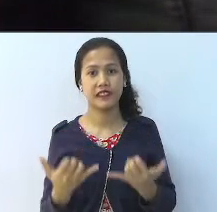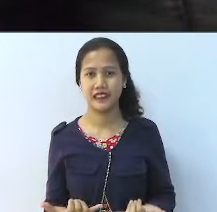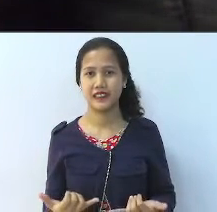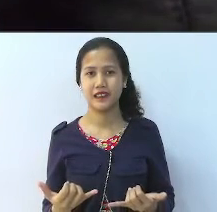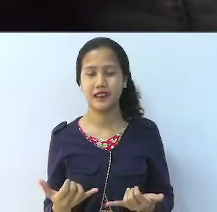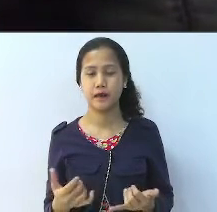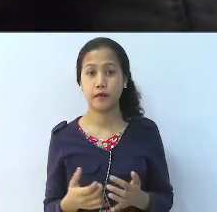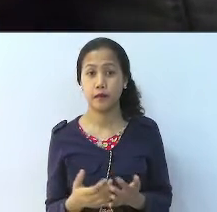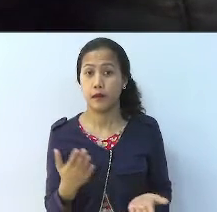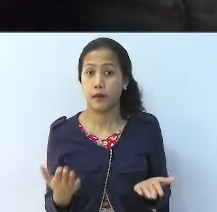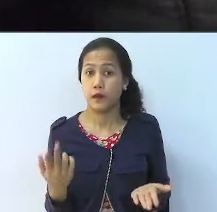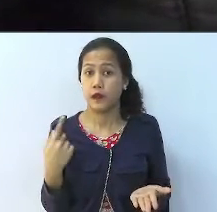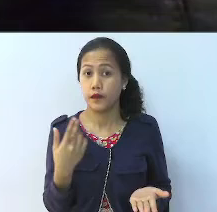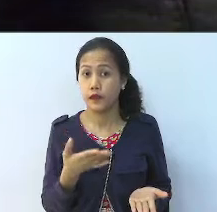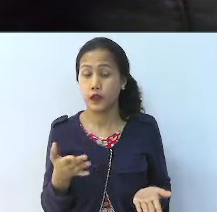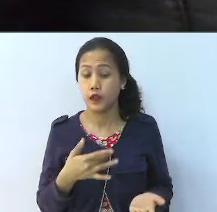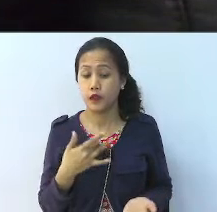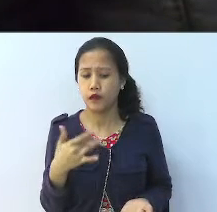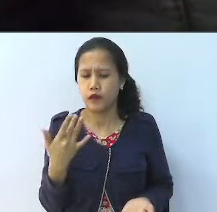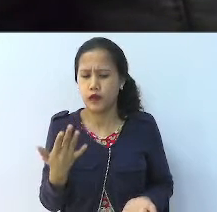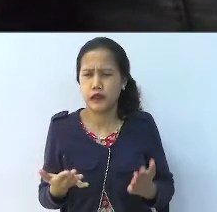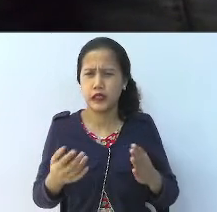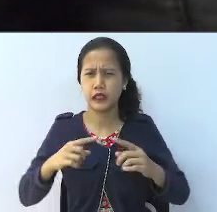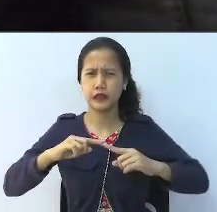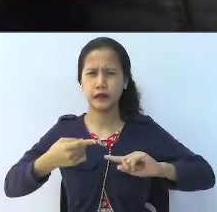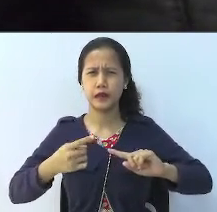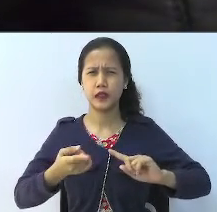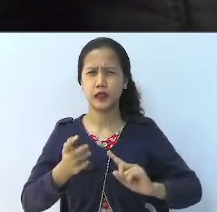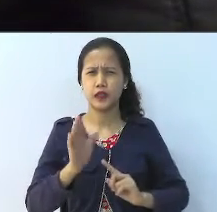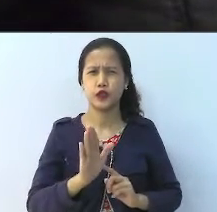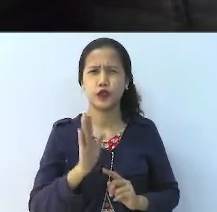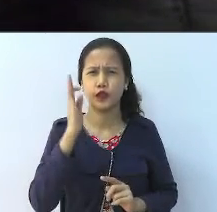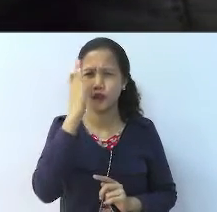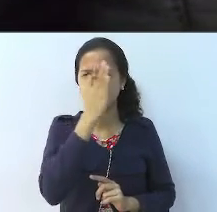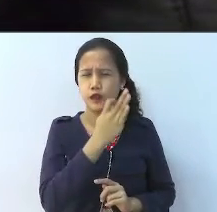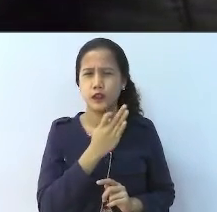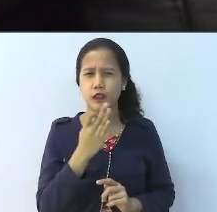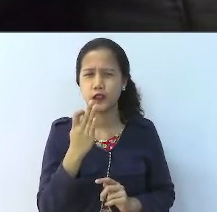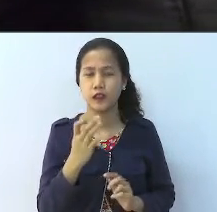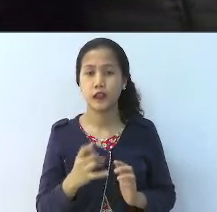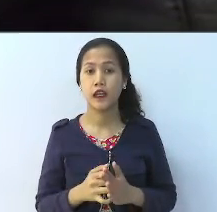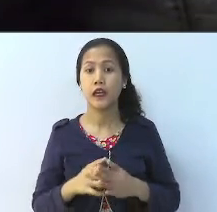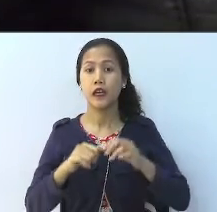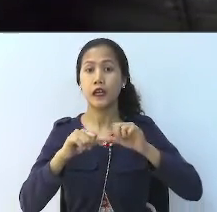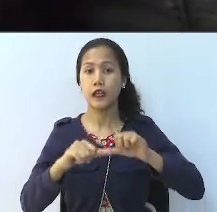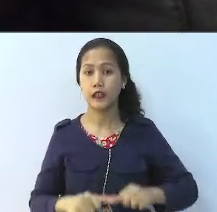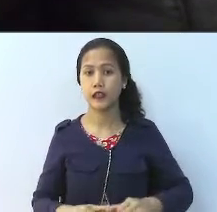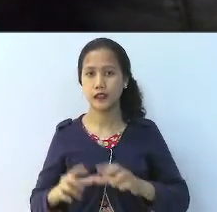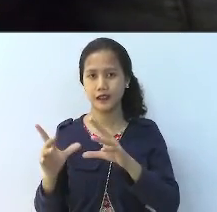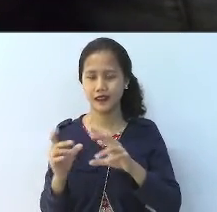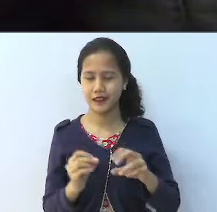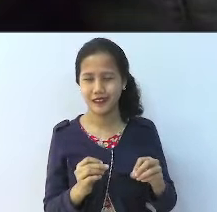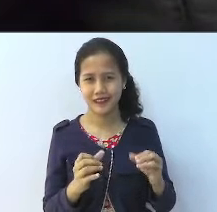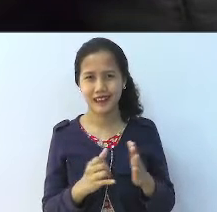kailangan doon natin ilagay sa loob ng ating bibig. Yan. Sana po ay meron po